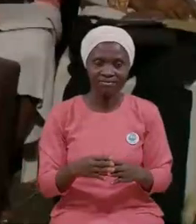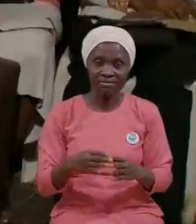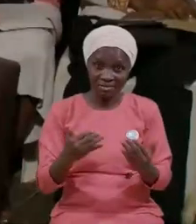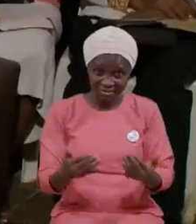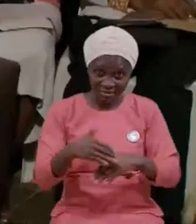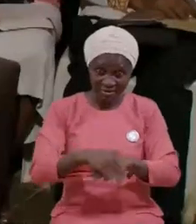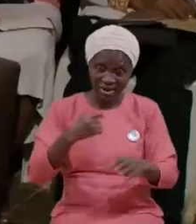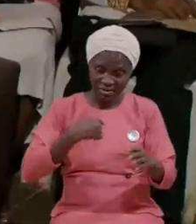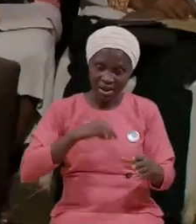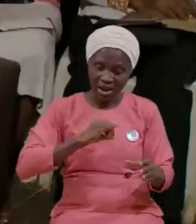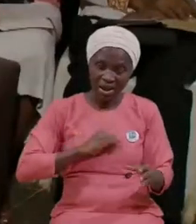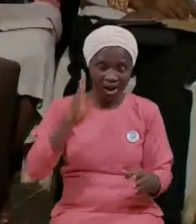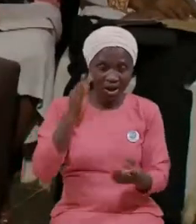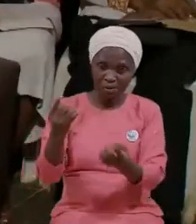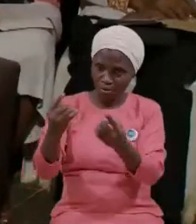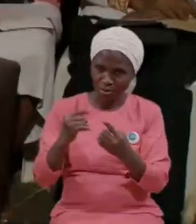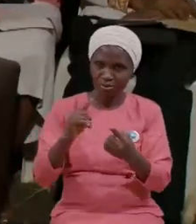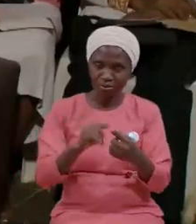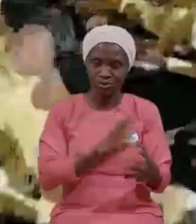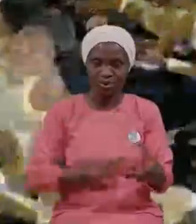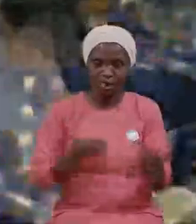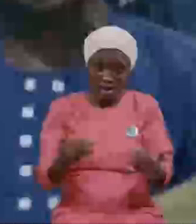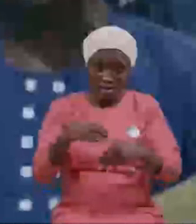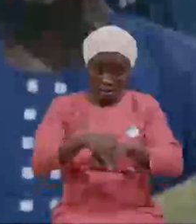Ce soir, je viens à Christ.